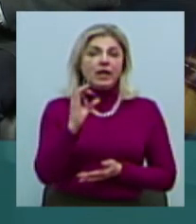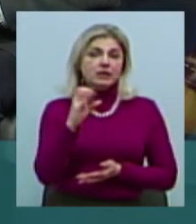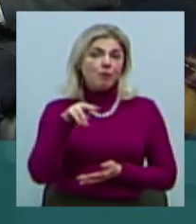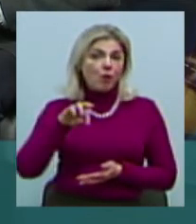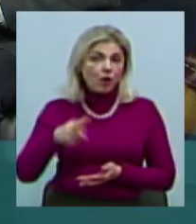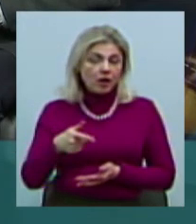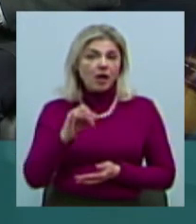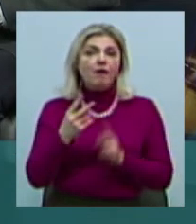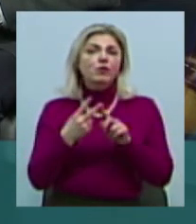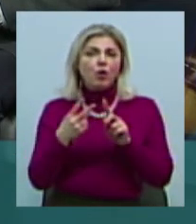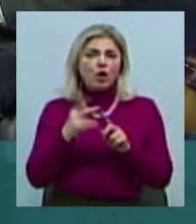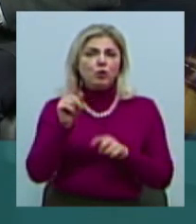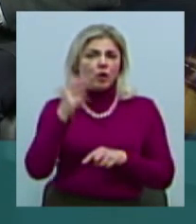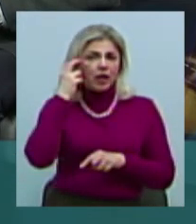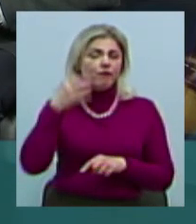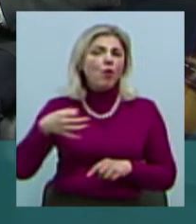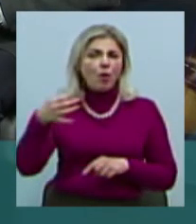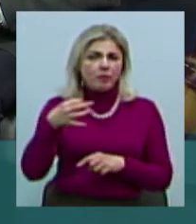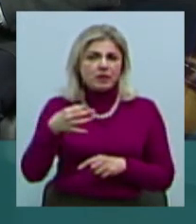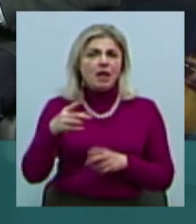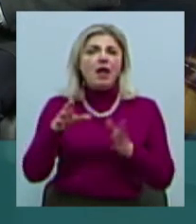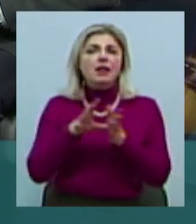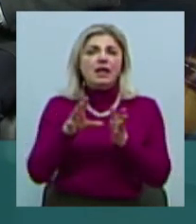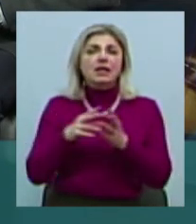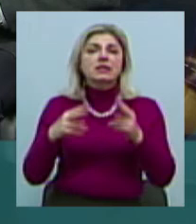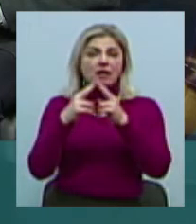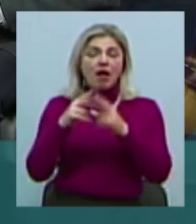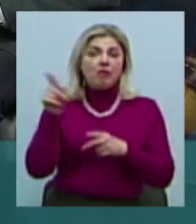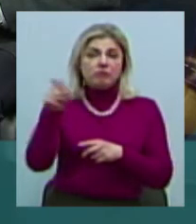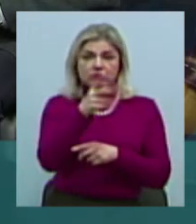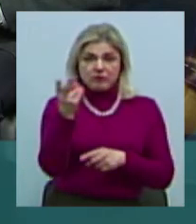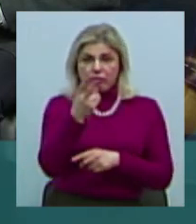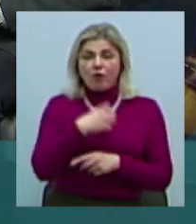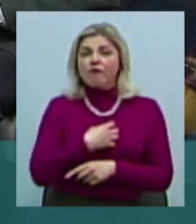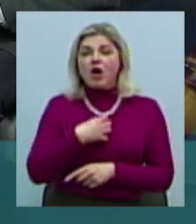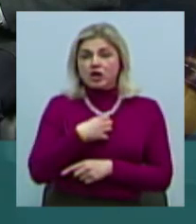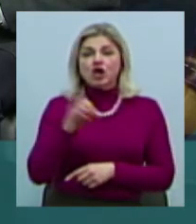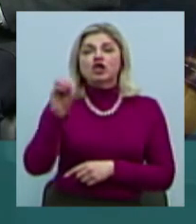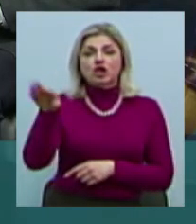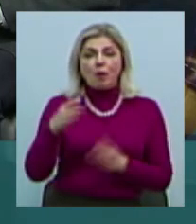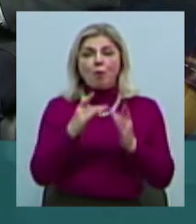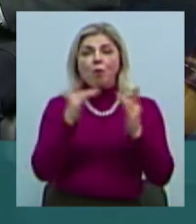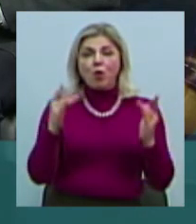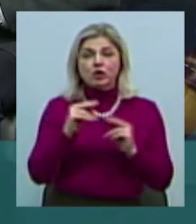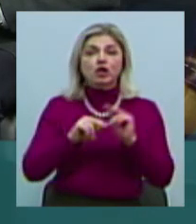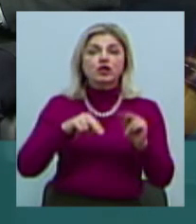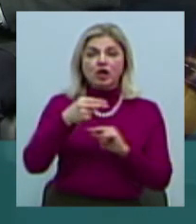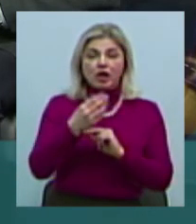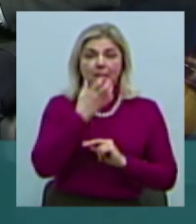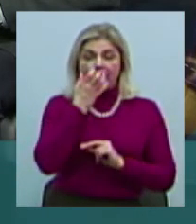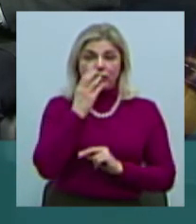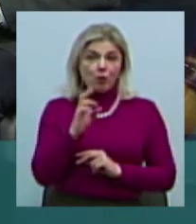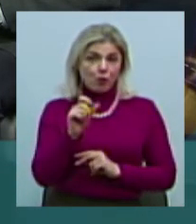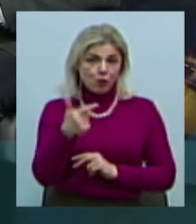Київській області, Бортницька станція аерації. Вони виявилися важливішими, ніж міст через Південний Буг. І